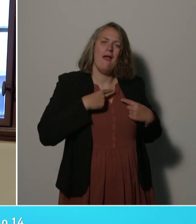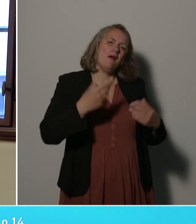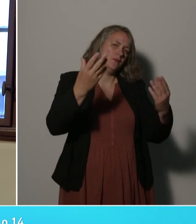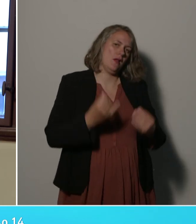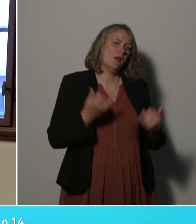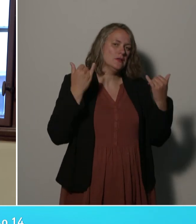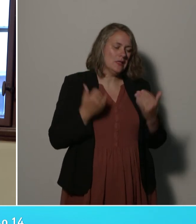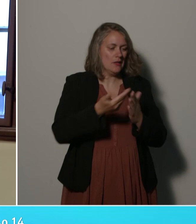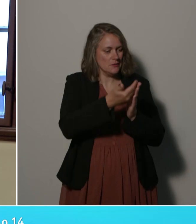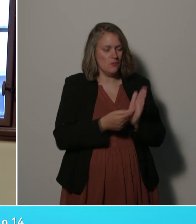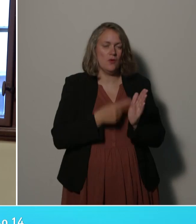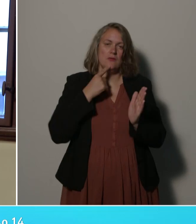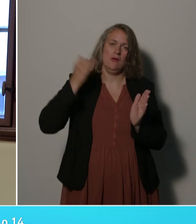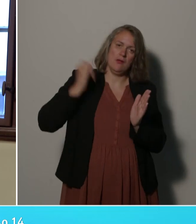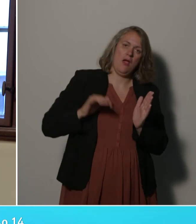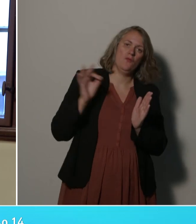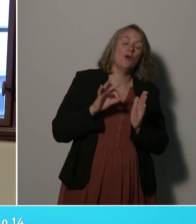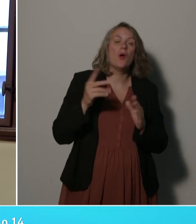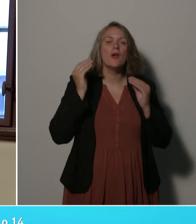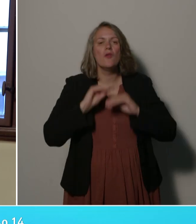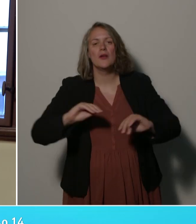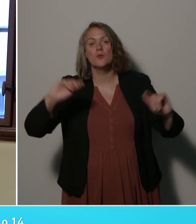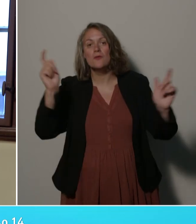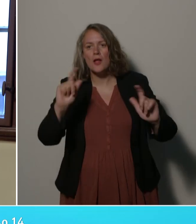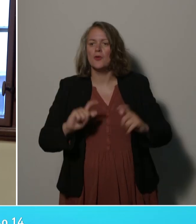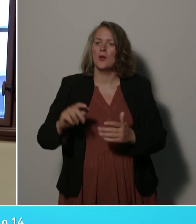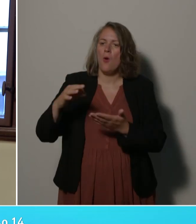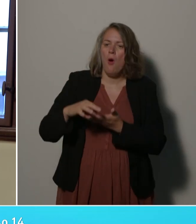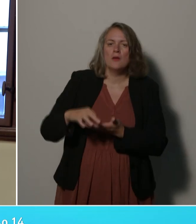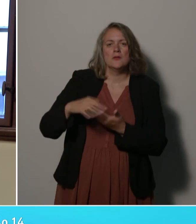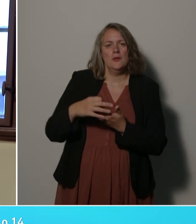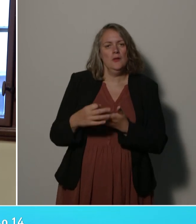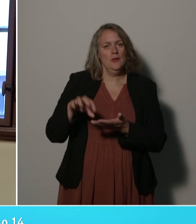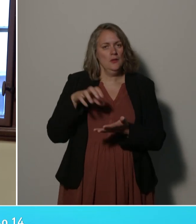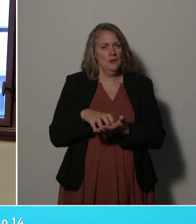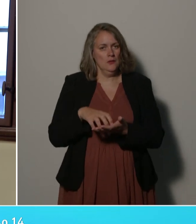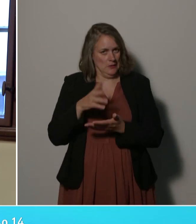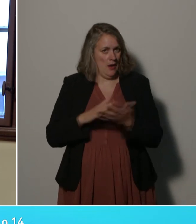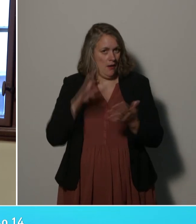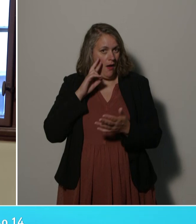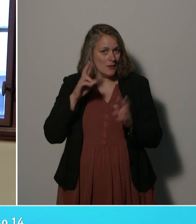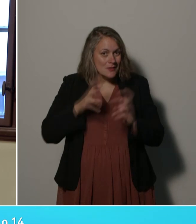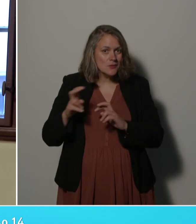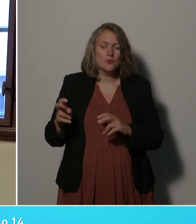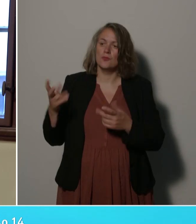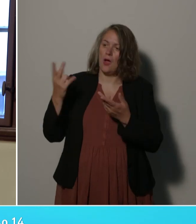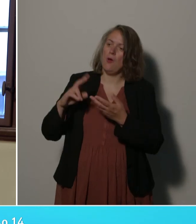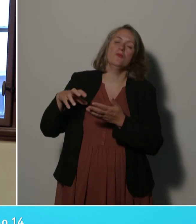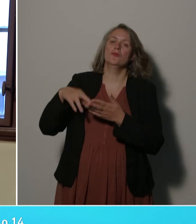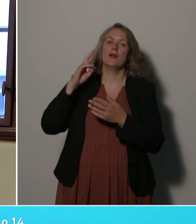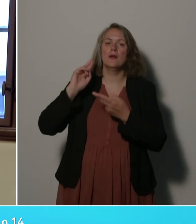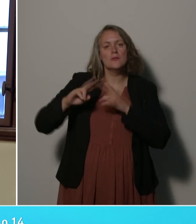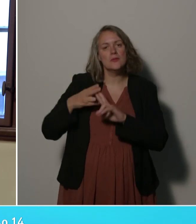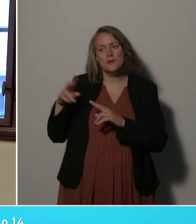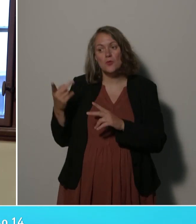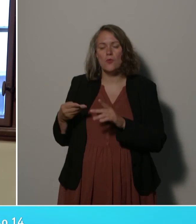ein, auch in solche Informationsveranstaltungen, solche Ortsratssitzungen, sich auch als Stadträte einzubringen und mit den Bürgern darüber zu sprechen,